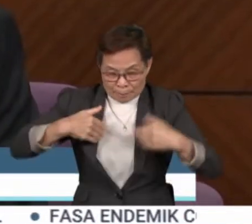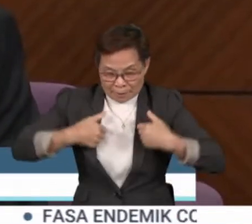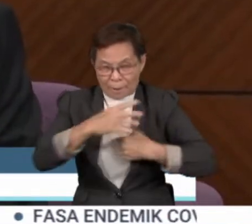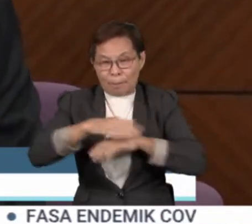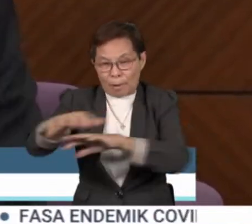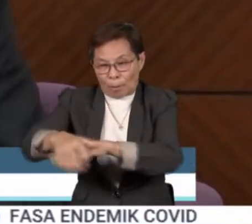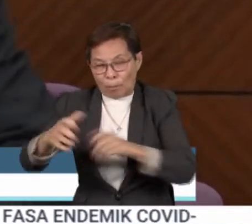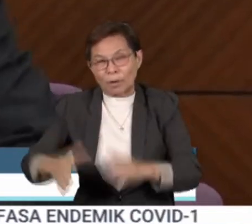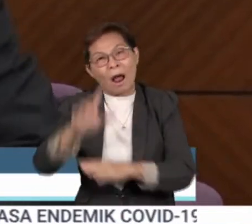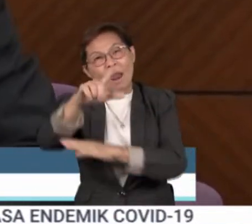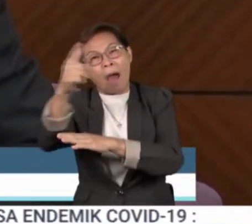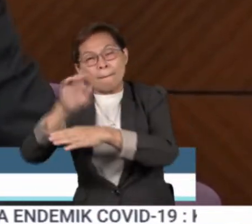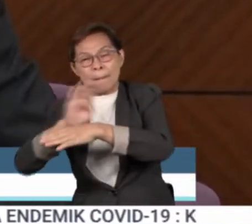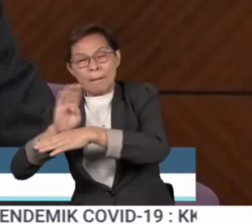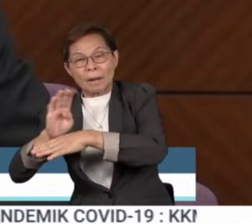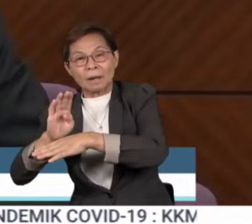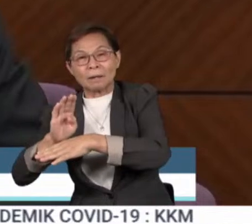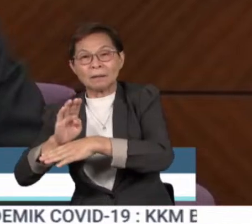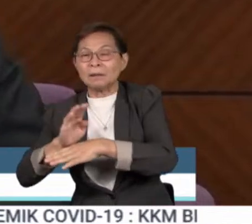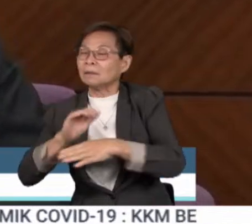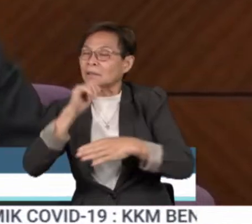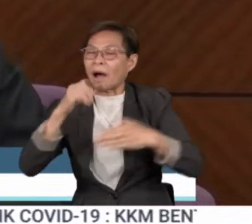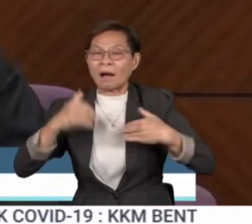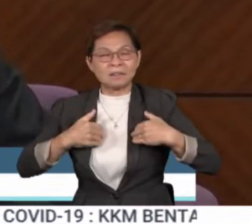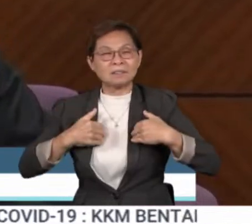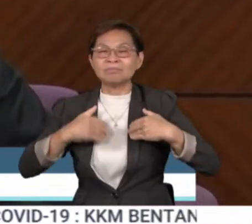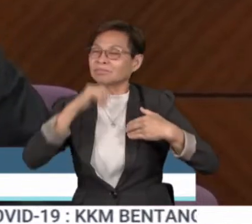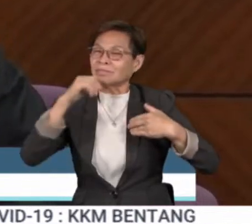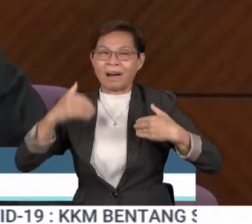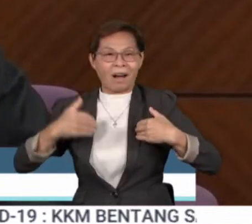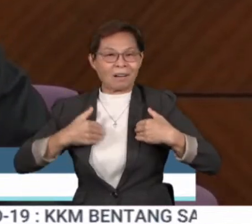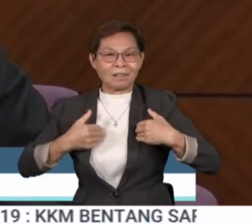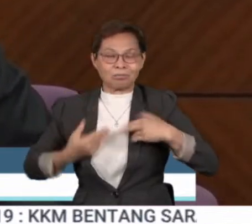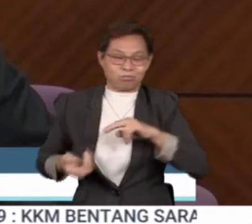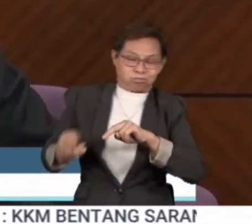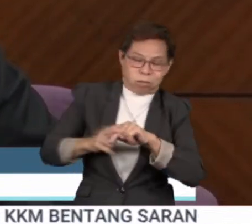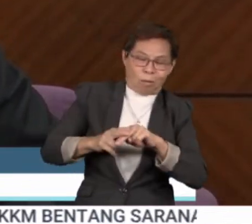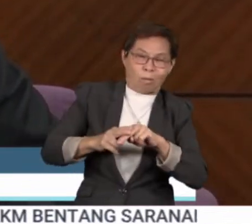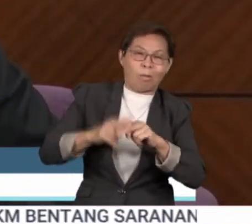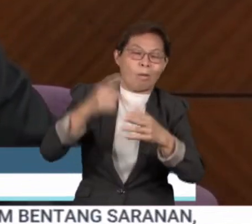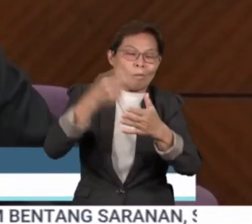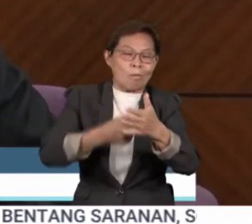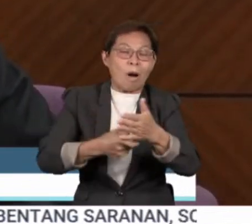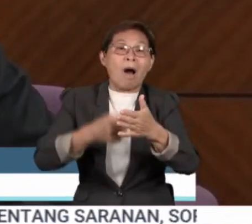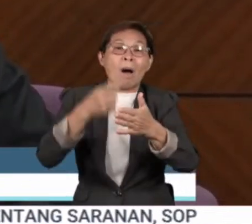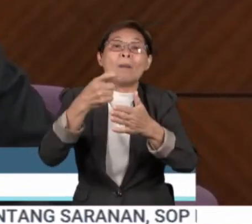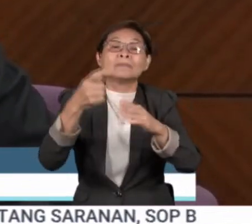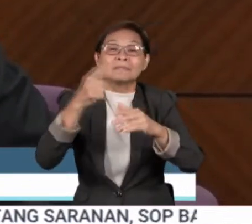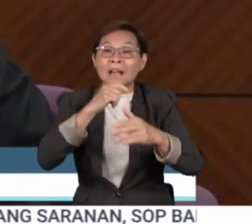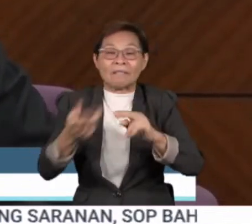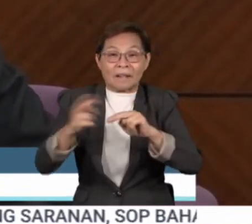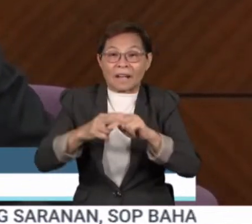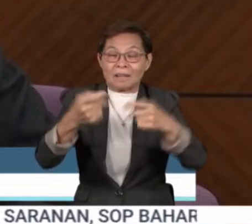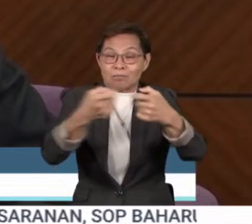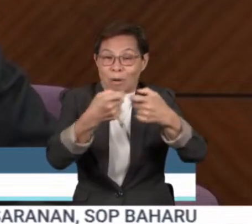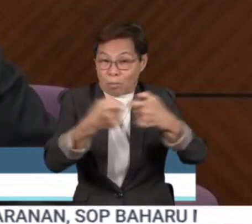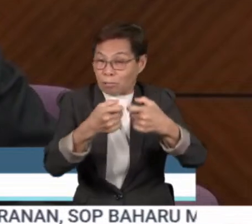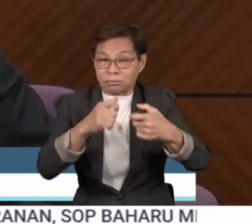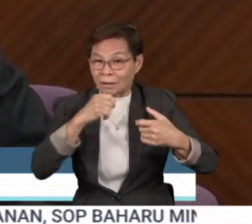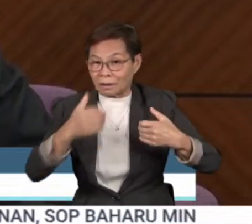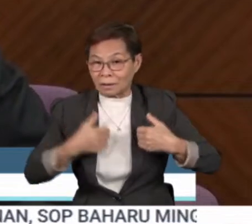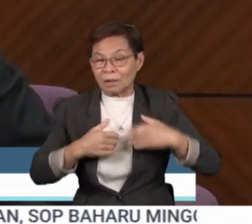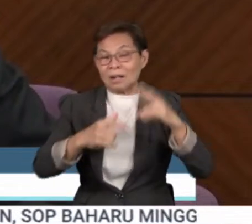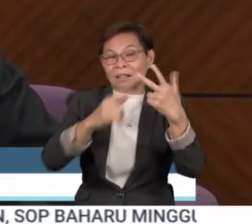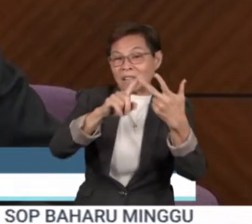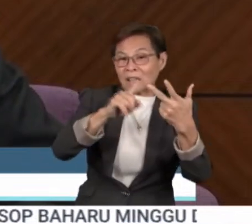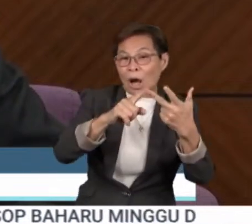lain-lain, perniagaan seumpamanya juga tidak akan mengalami sebarang kenaikan tarif elektrik. Ketiga,